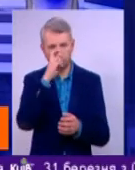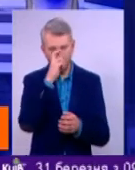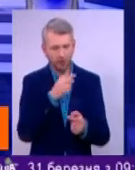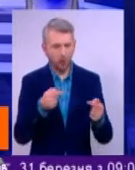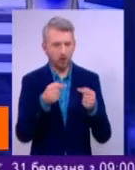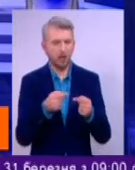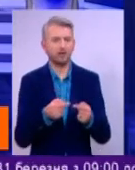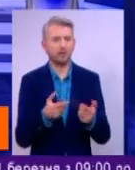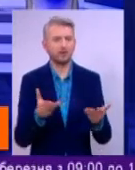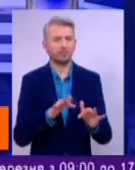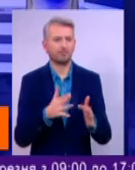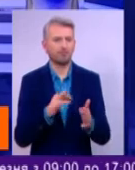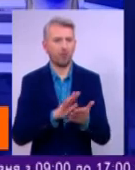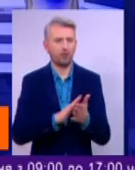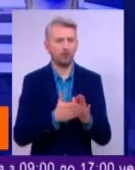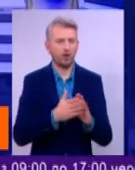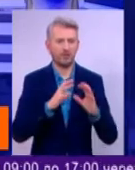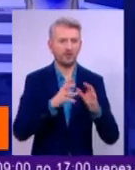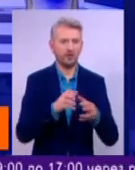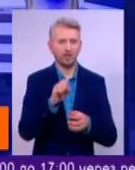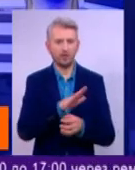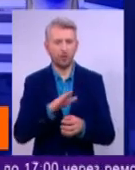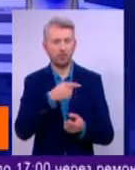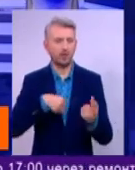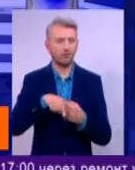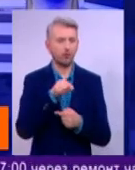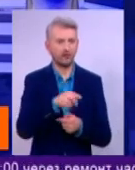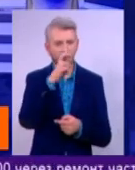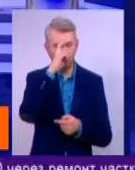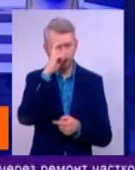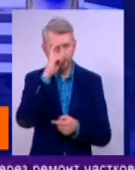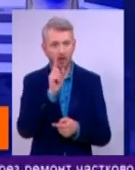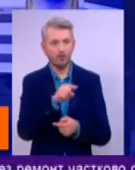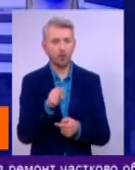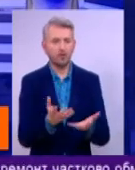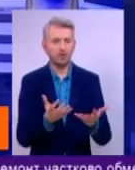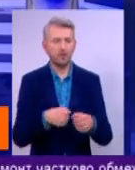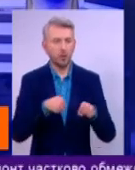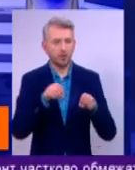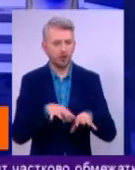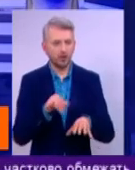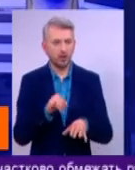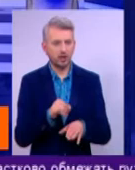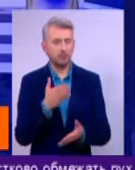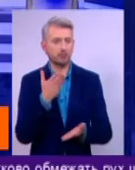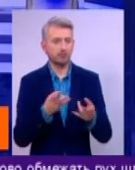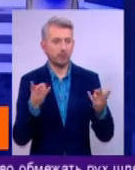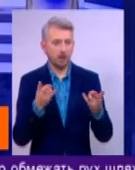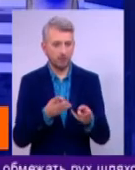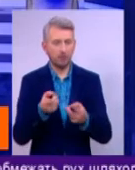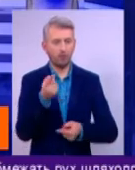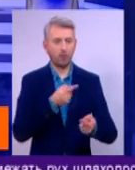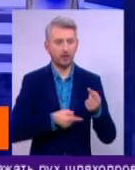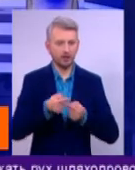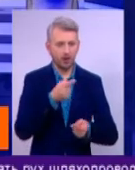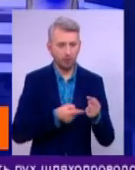які складаються по ситуації в світі, в Європі, навколо цих держав, вони приймають рішення і при необхідності